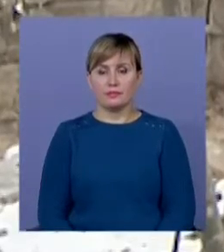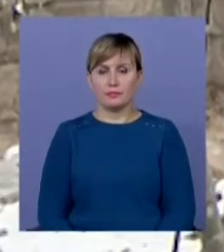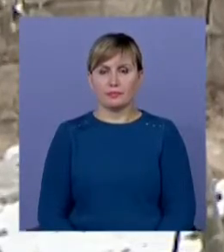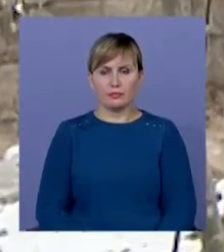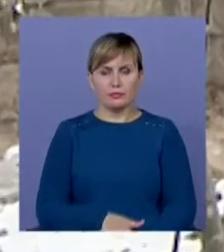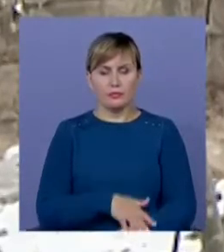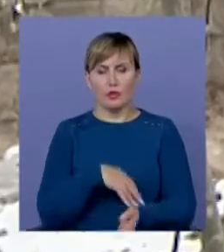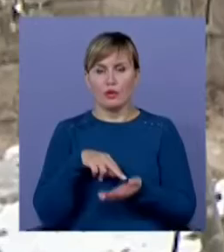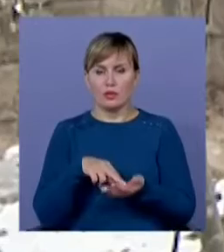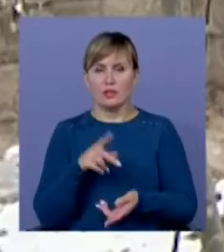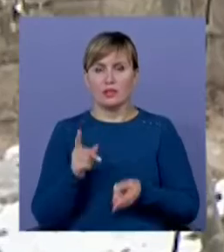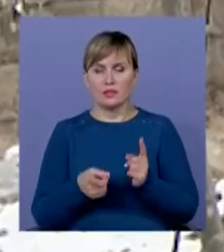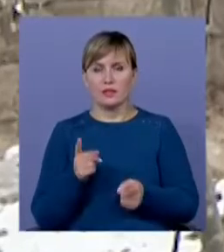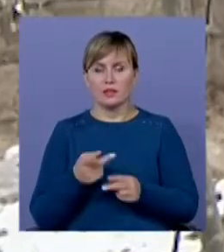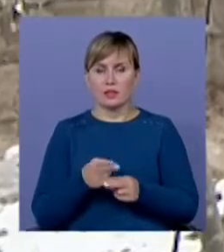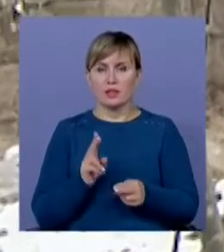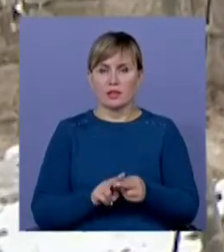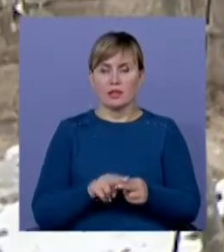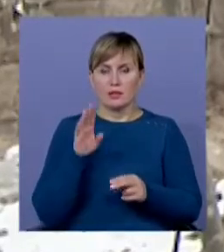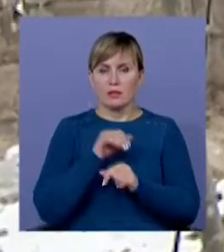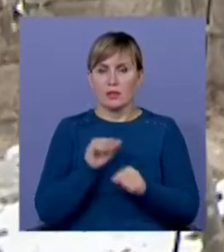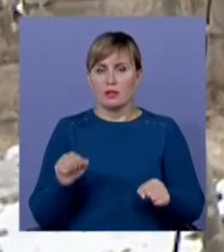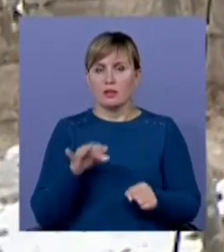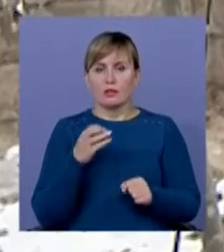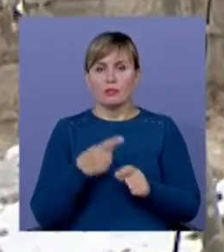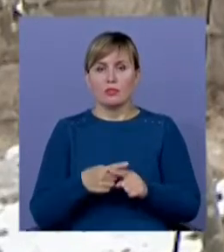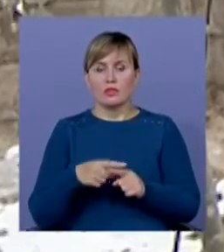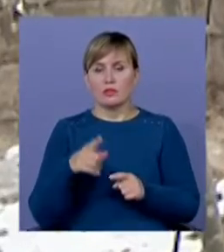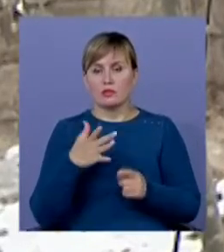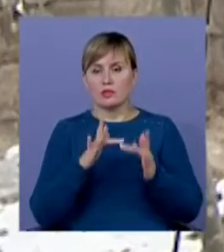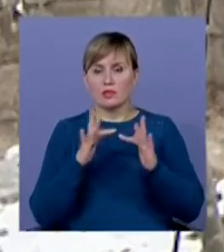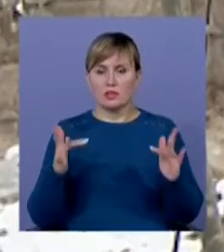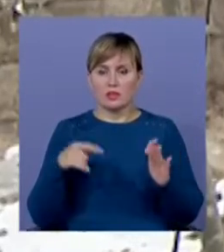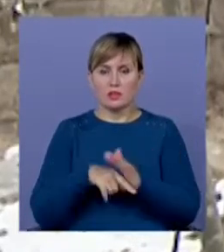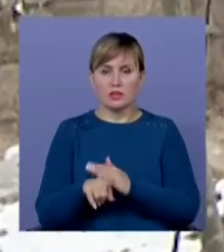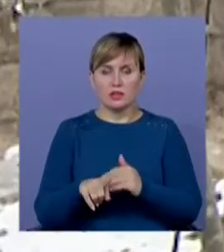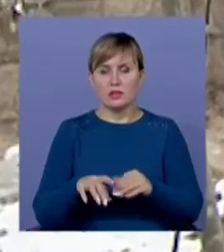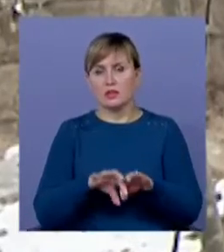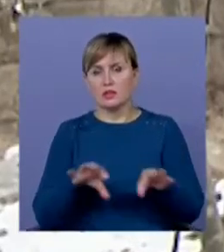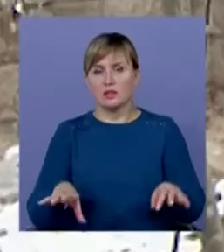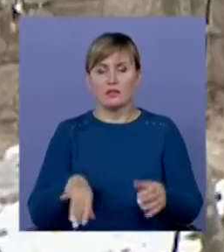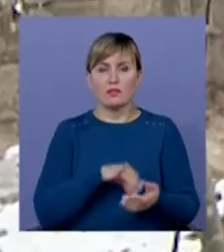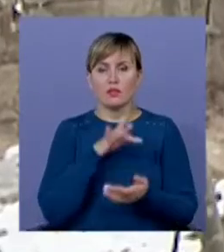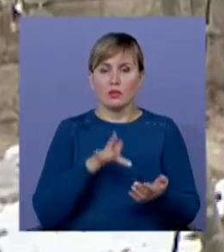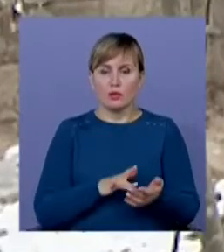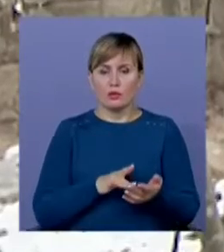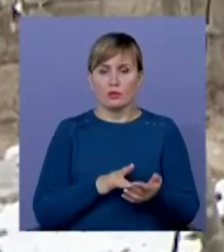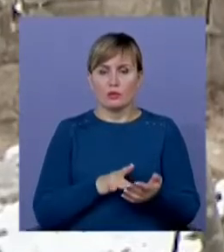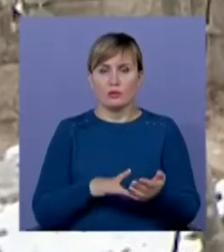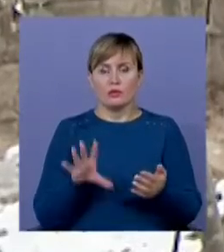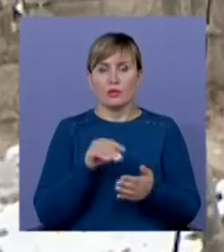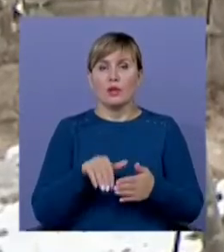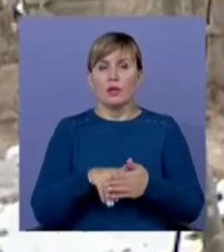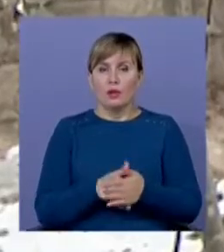действительно этот порыв, при том, что сети все практически даже в городе, насколько я знаю, они все